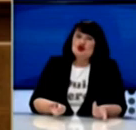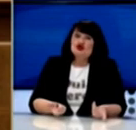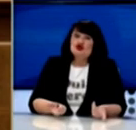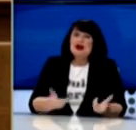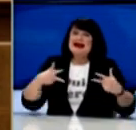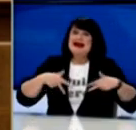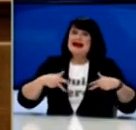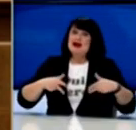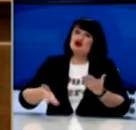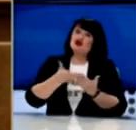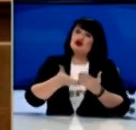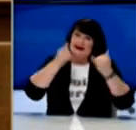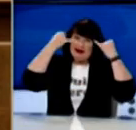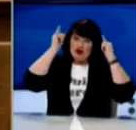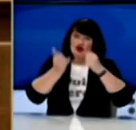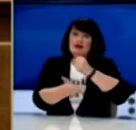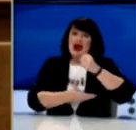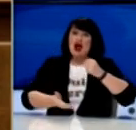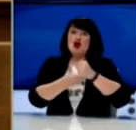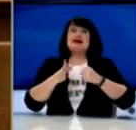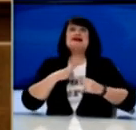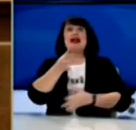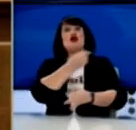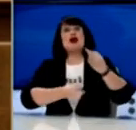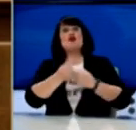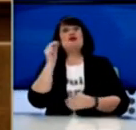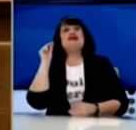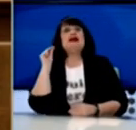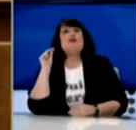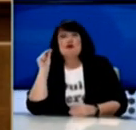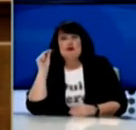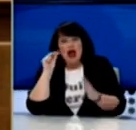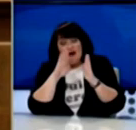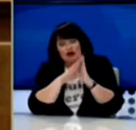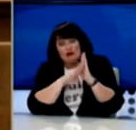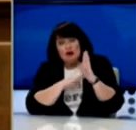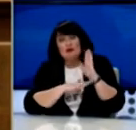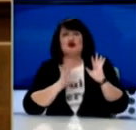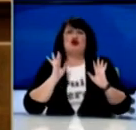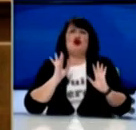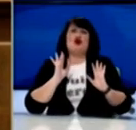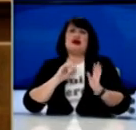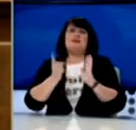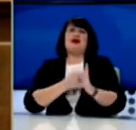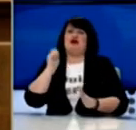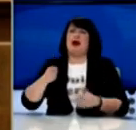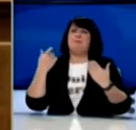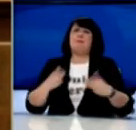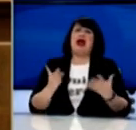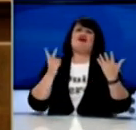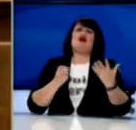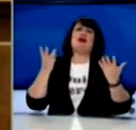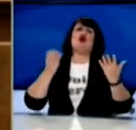πολιτεία για τους αγρότες και τους συνανθρώπους. Αυτά θέλω να ακούσω εδώ μέσα. Δεσμεύσεις. Όχι εφάπαξ και έφυγα